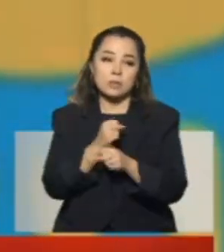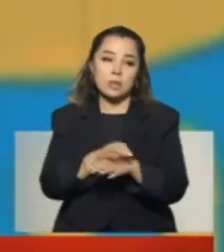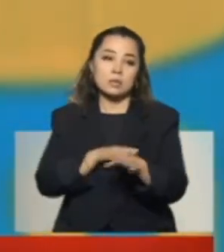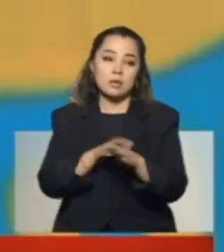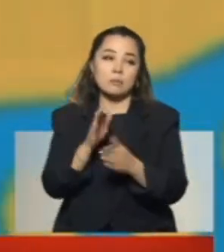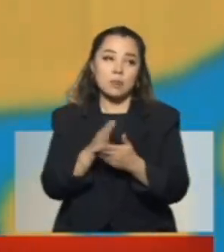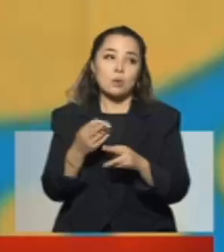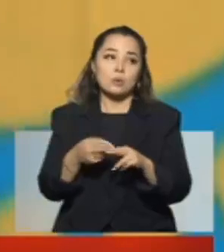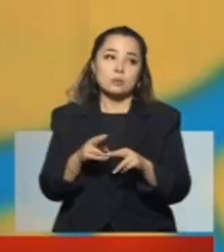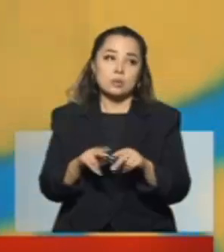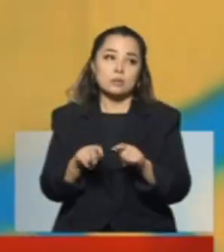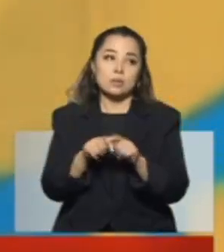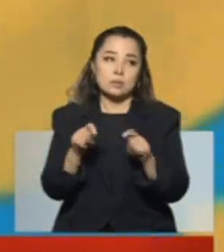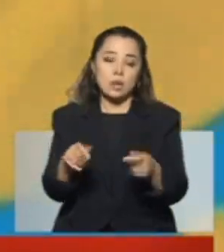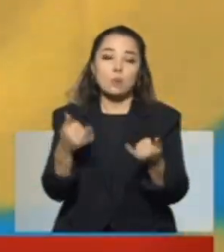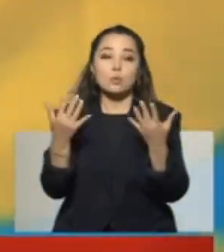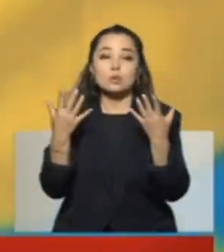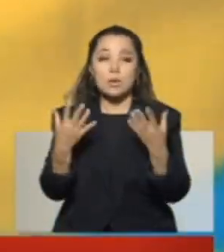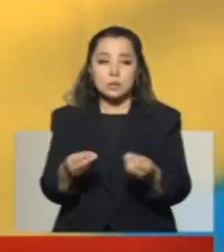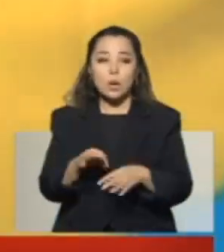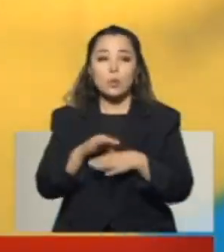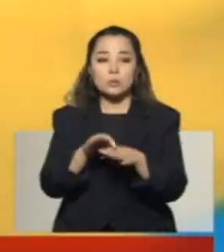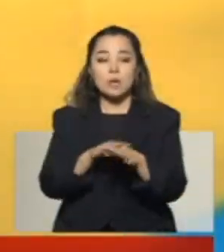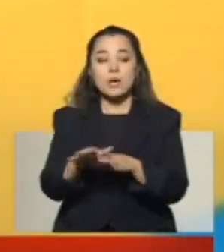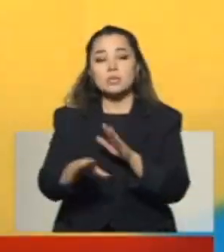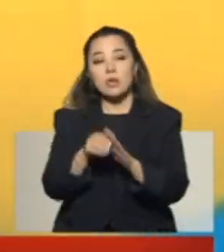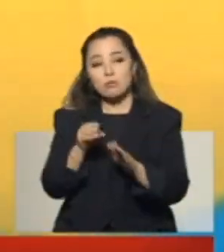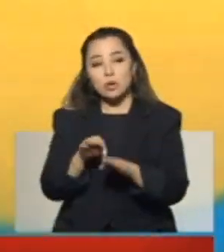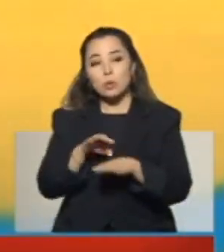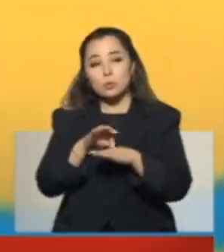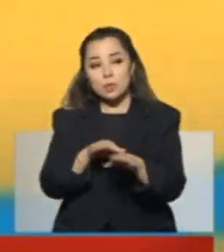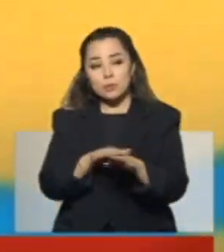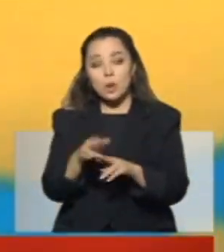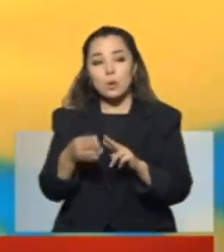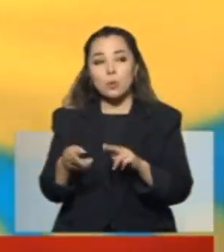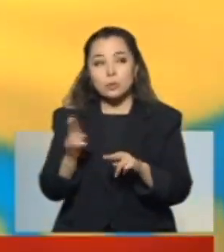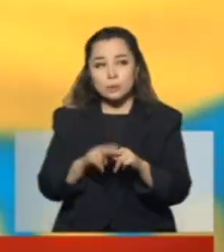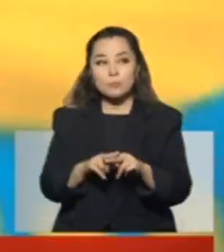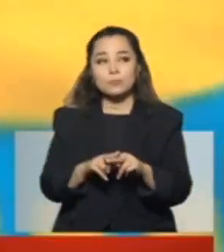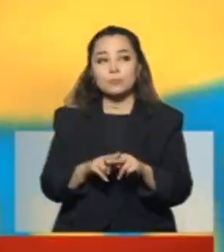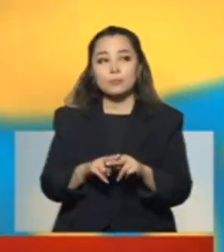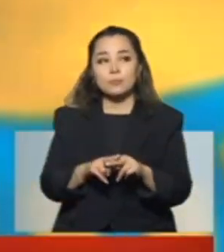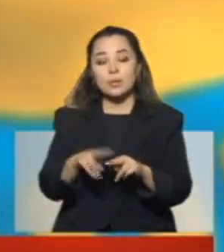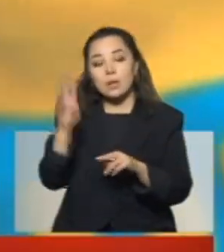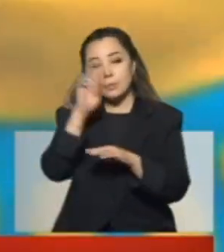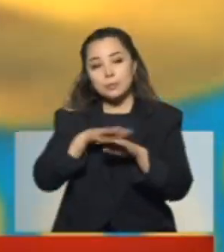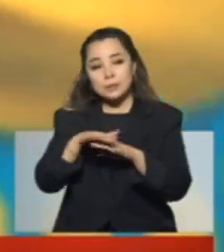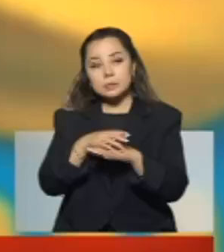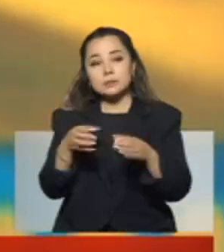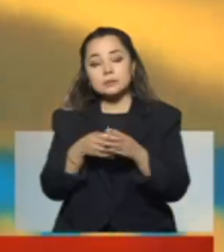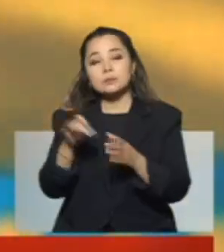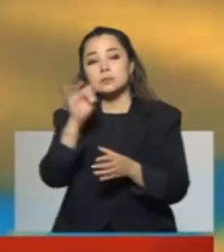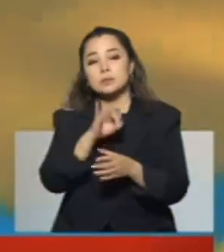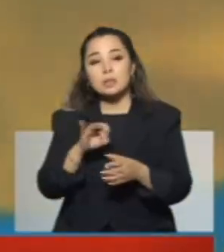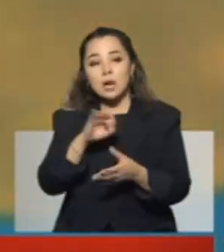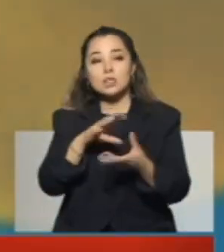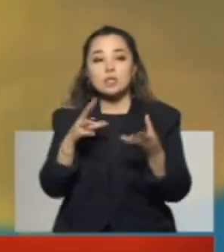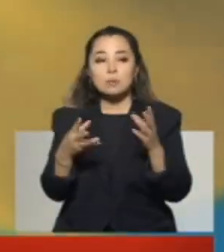шығардық. Енді былай қарайтын болсақ, бүгінгі таңда өтіп жатқан референдум бұл жаңағы былай қарағанда мемлекетіміздің тарихында